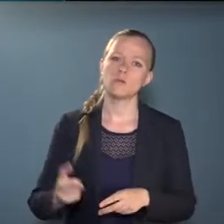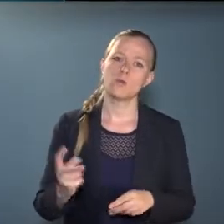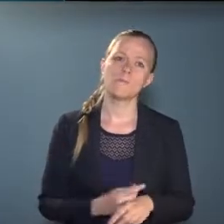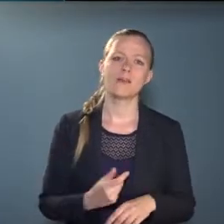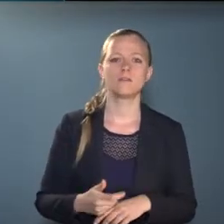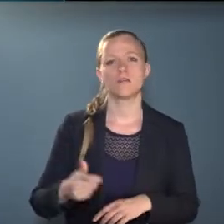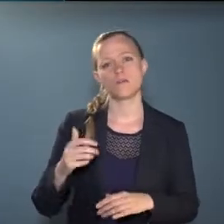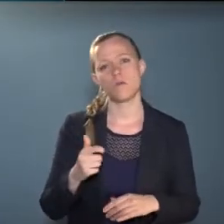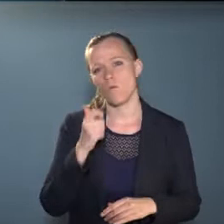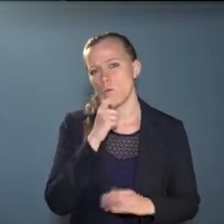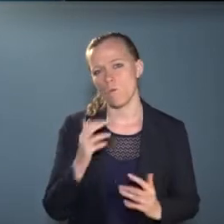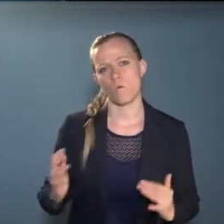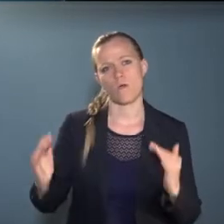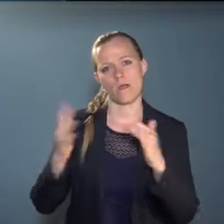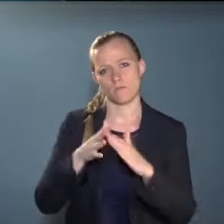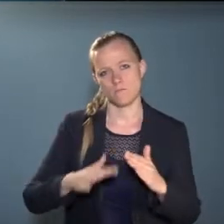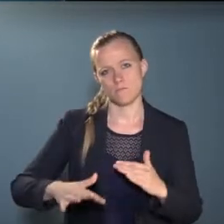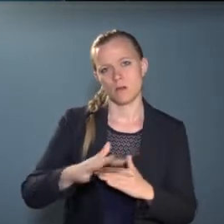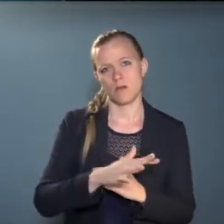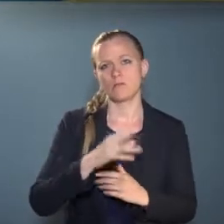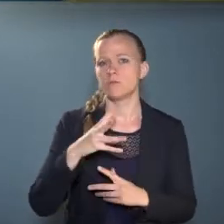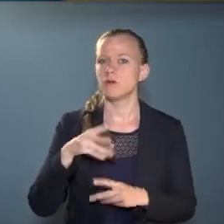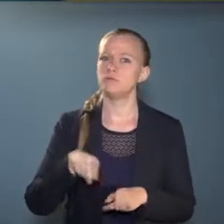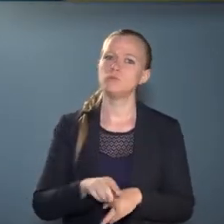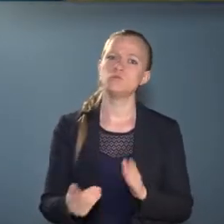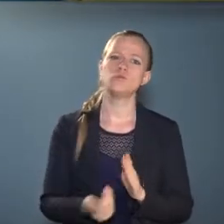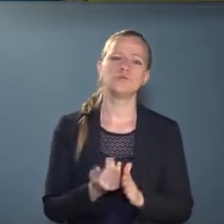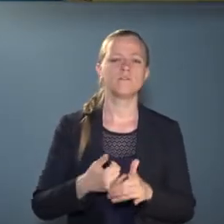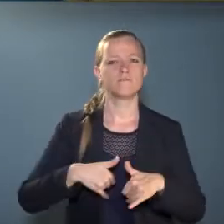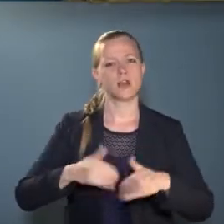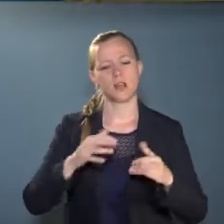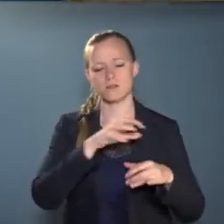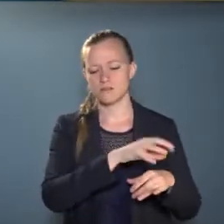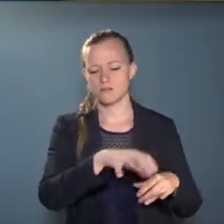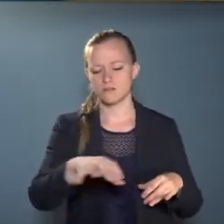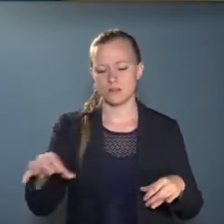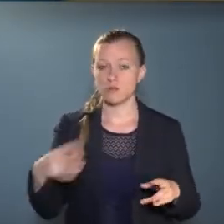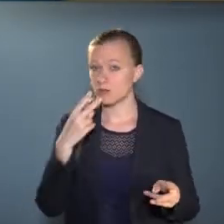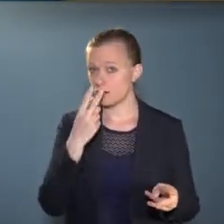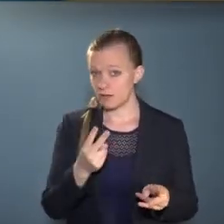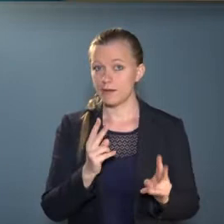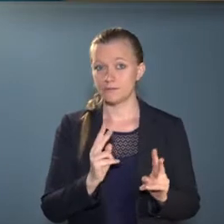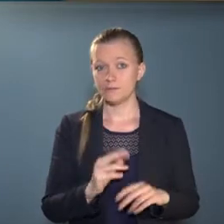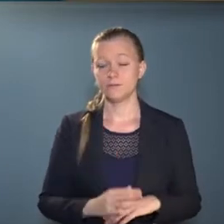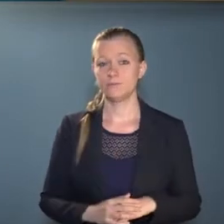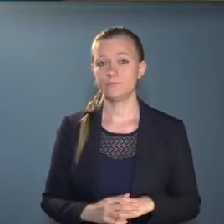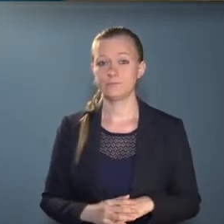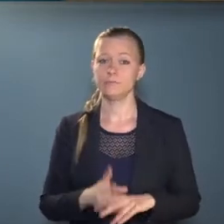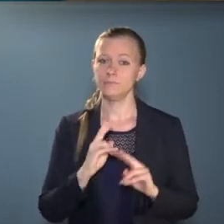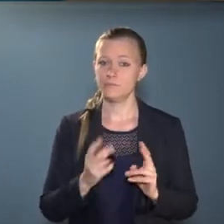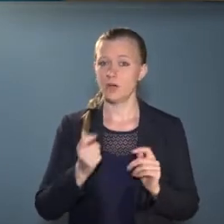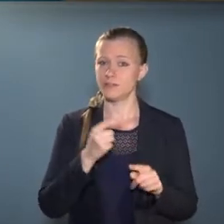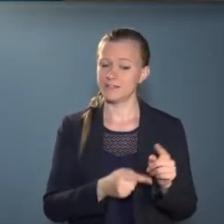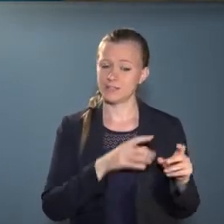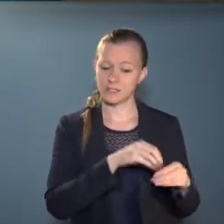Park, amelyben vannak új fejlesztési oázisok. Látni, hogy vannak